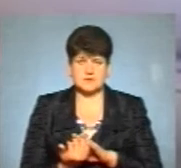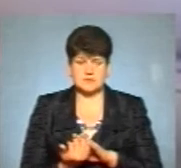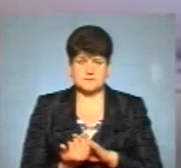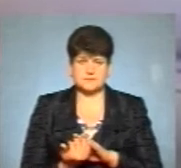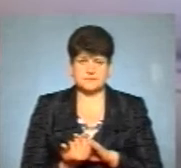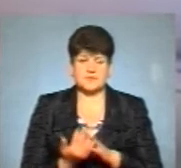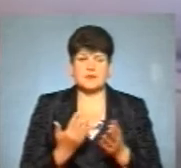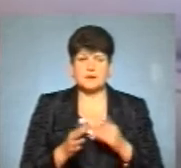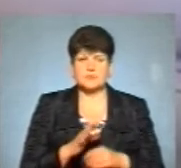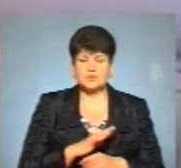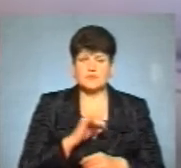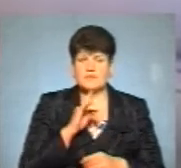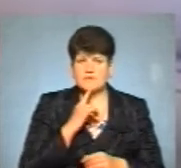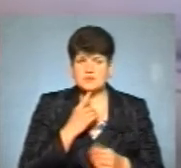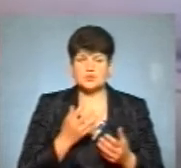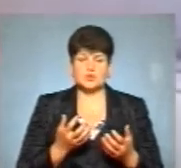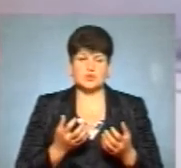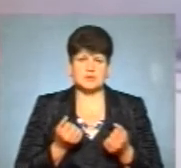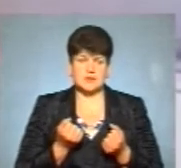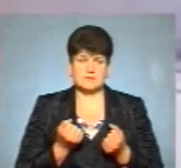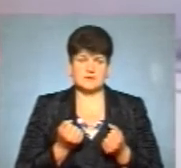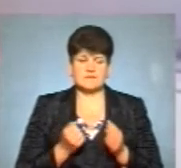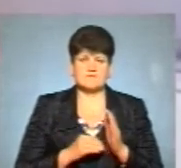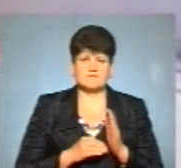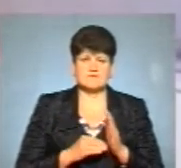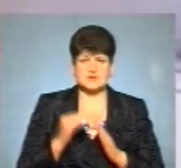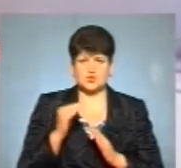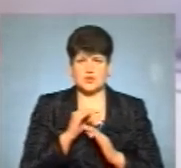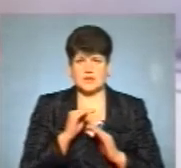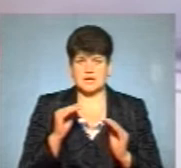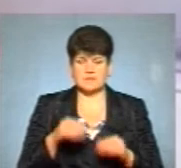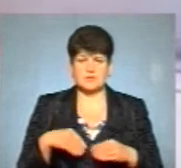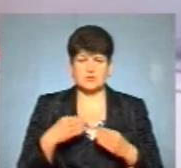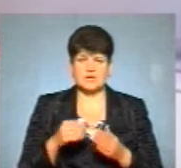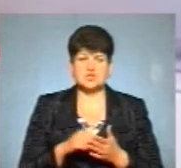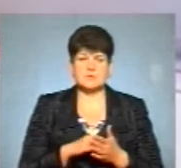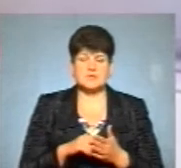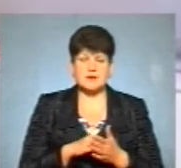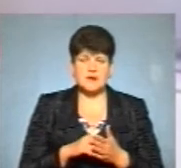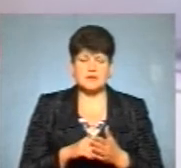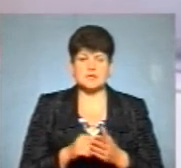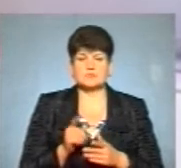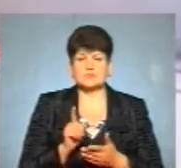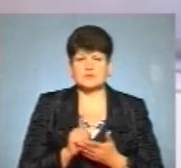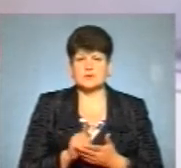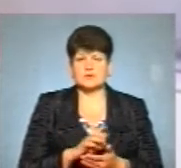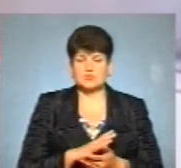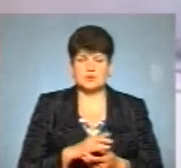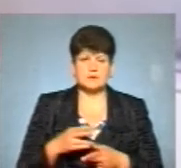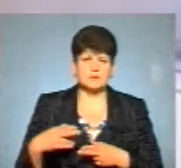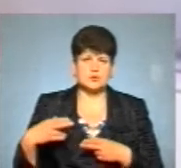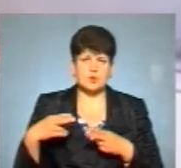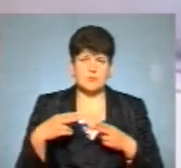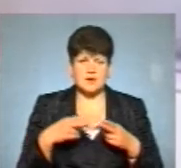яким було важко отримати високий рівень, да, подачі матеріалу, які змушені були добиратися